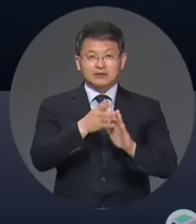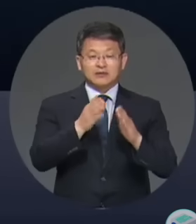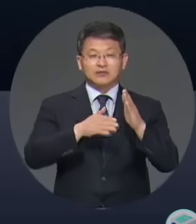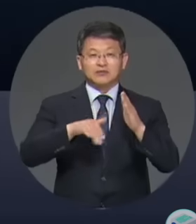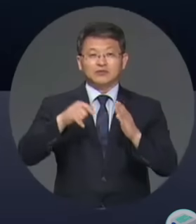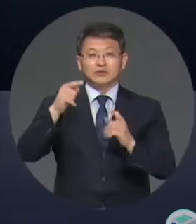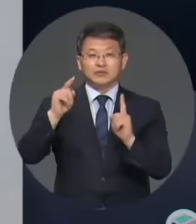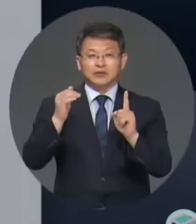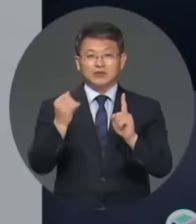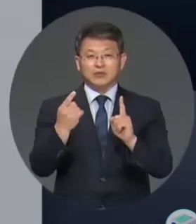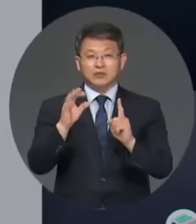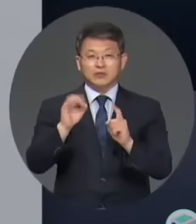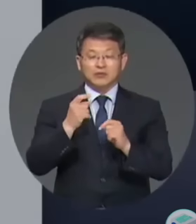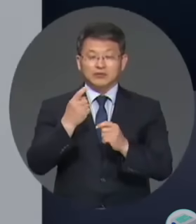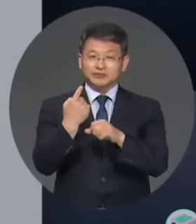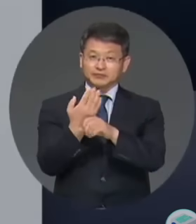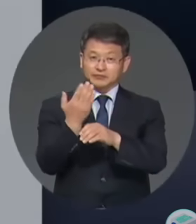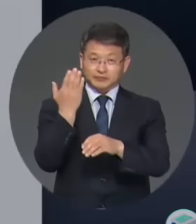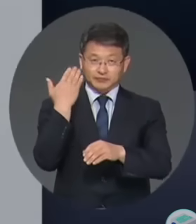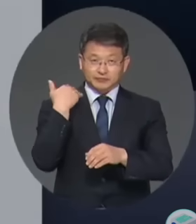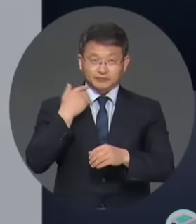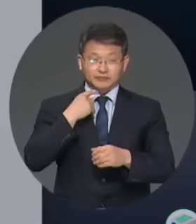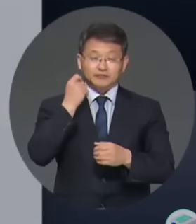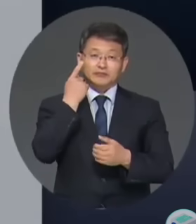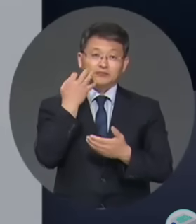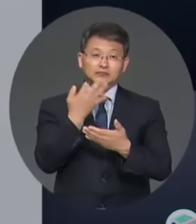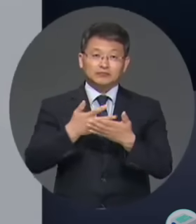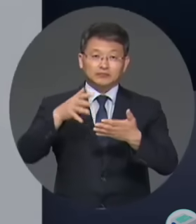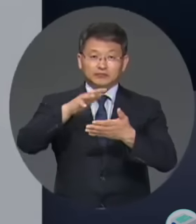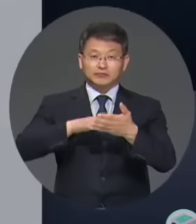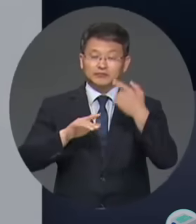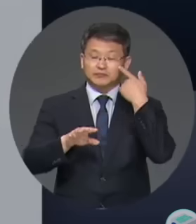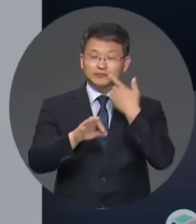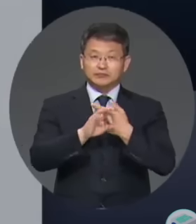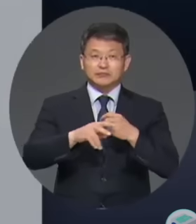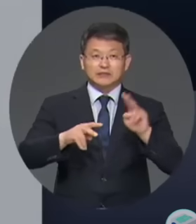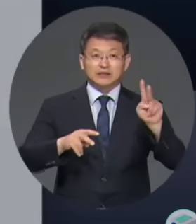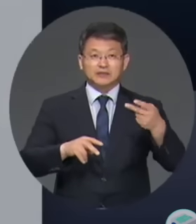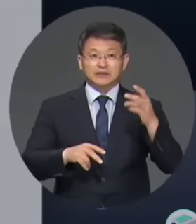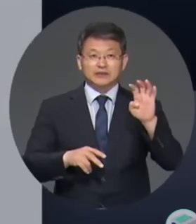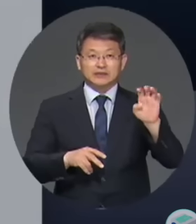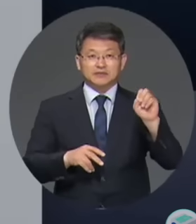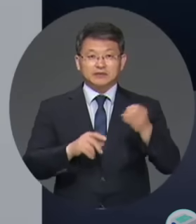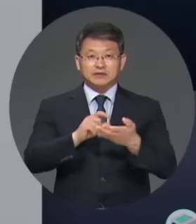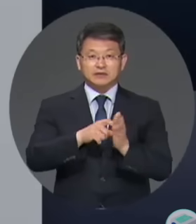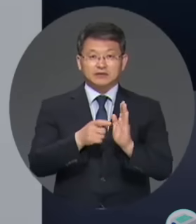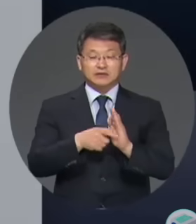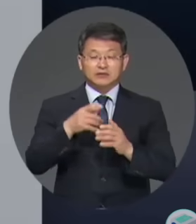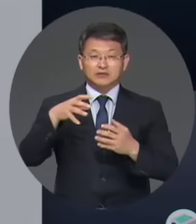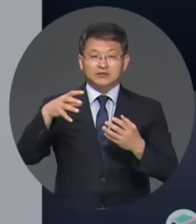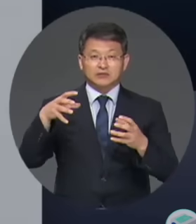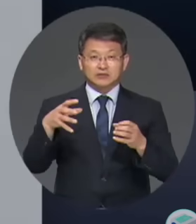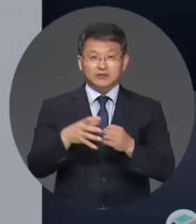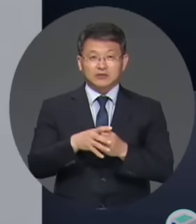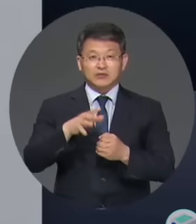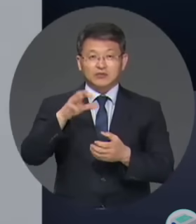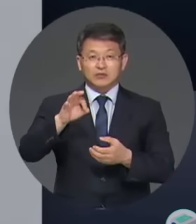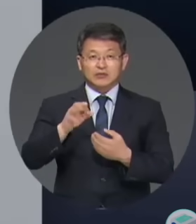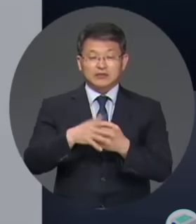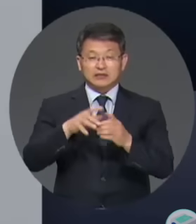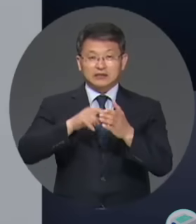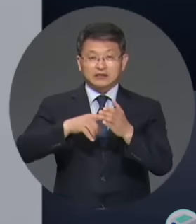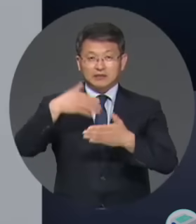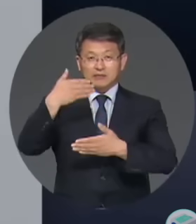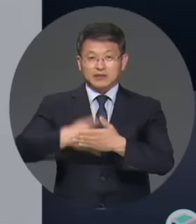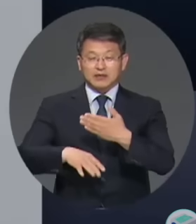구급 1호봉 공무원의 지난달 보수지급 명세서입니다. 240만 원 남짓 되는 총액에서 세금과